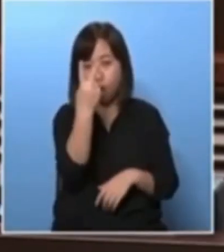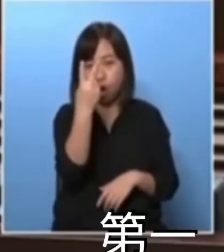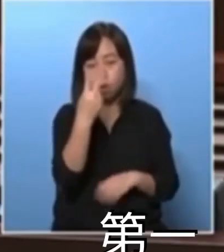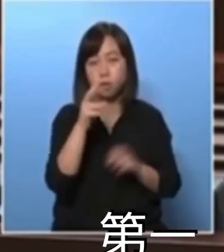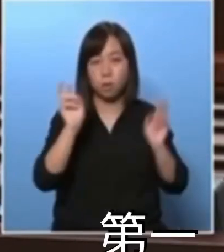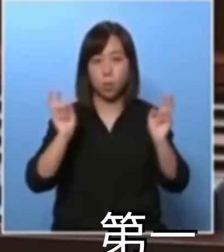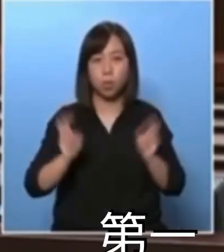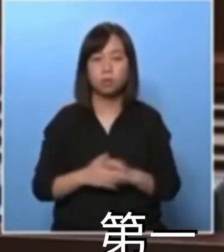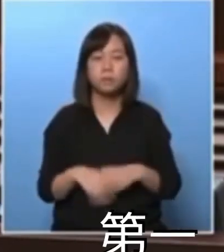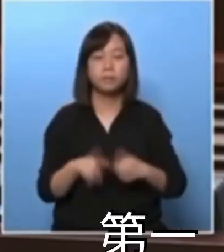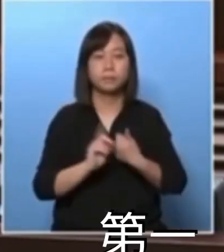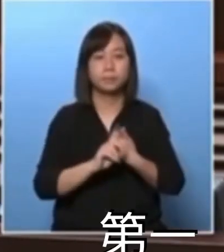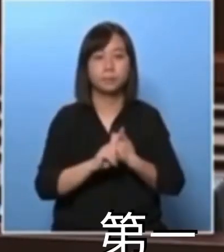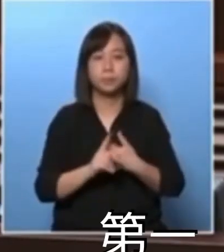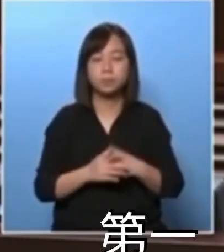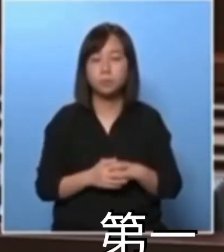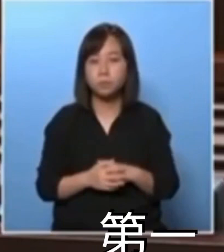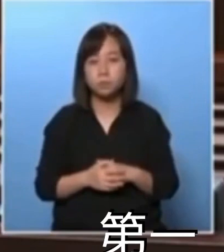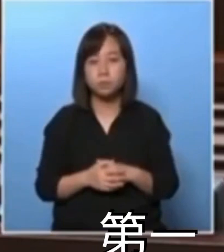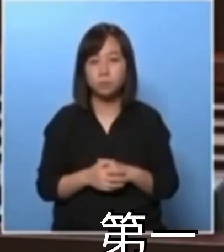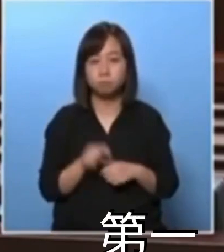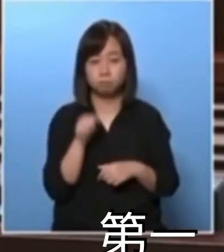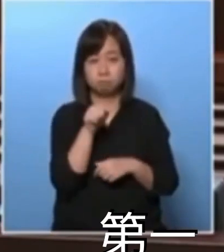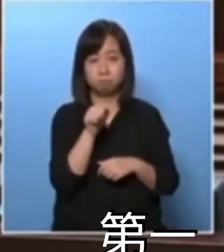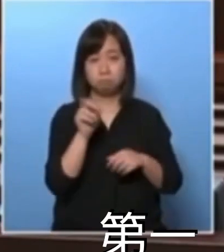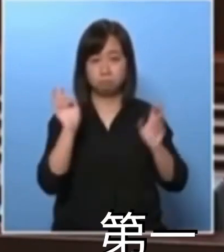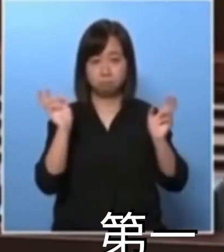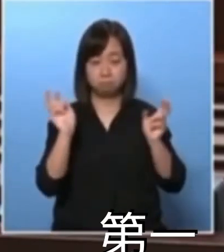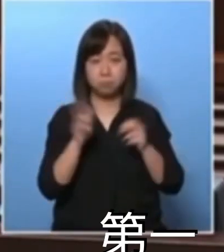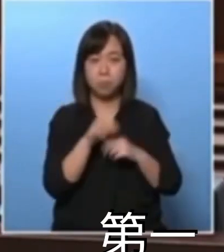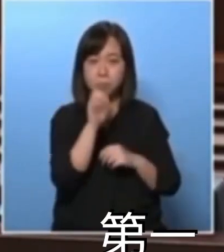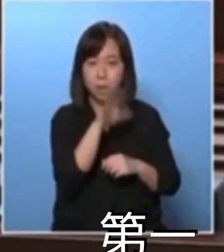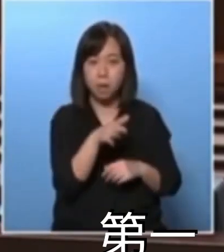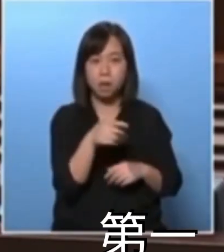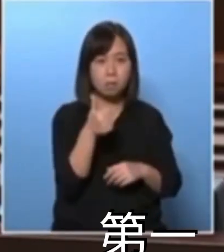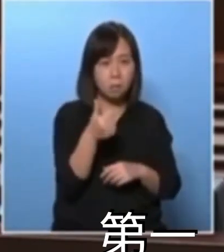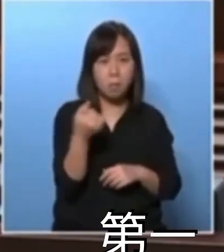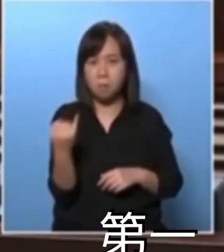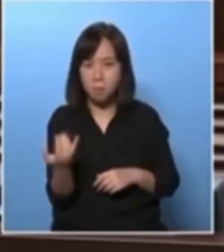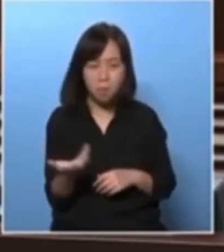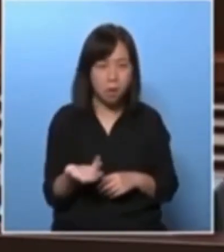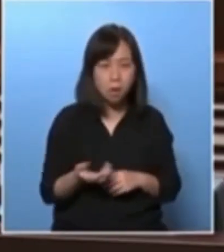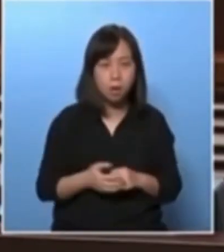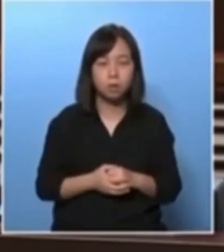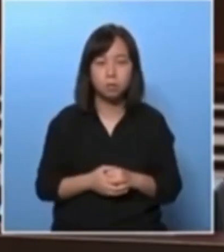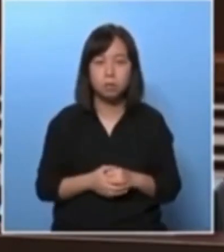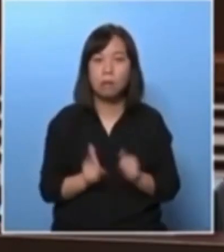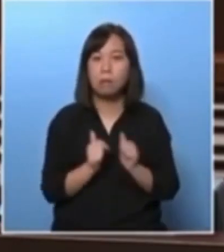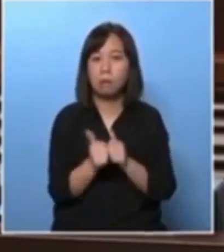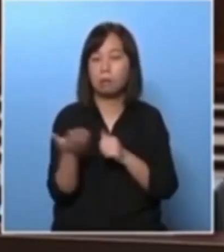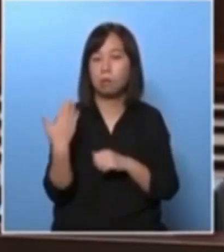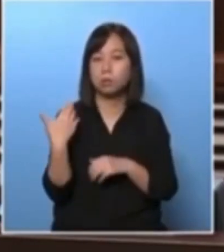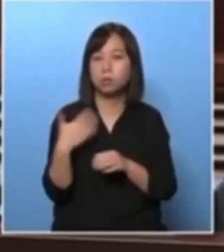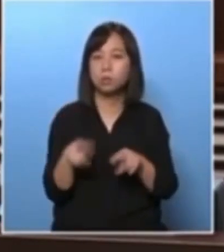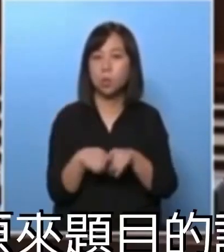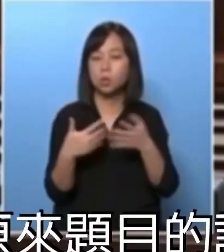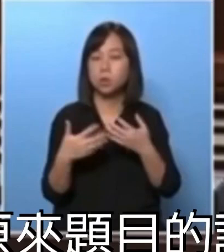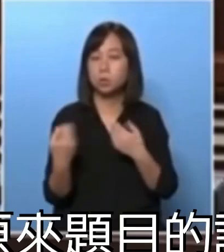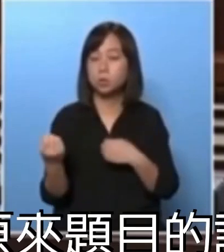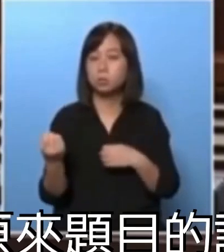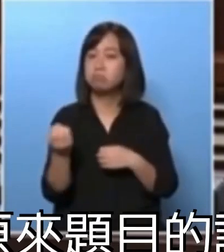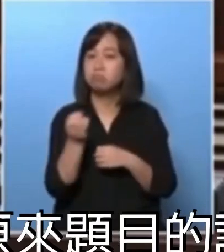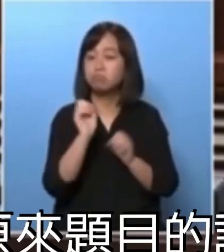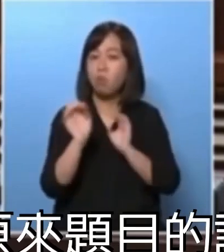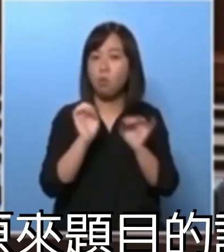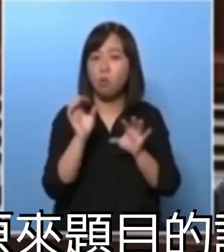啫。第一，呢条咁样嘅问题，问你利啊弊啊咁样。根据头先我哋同事有讲啦，原